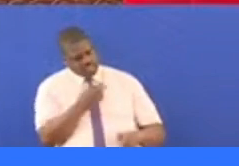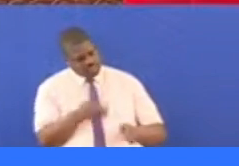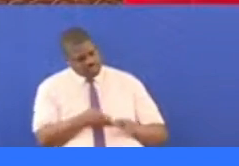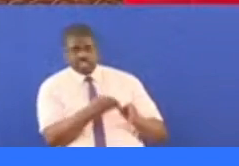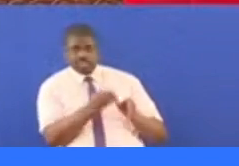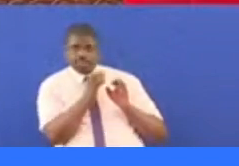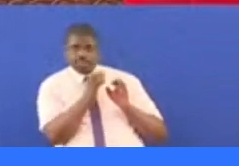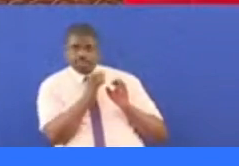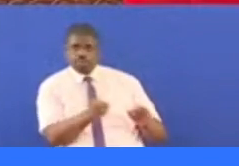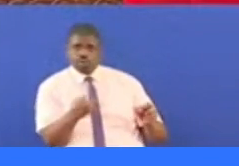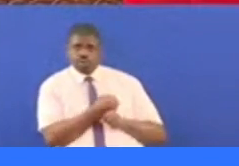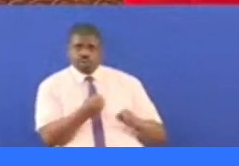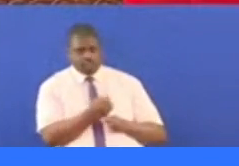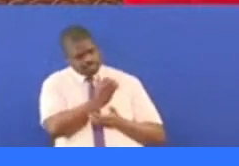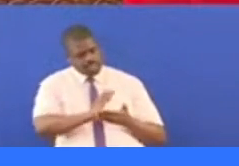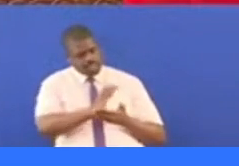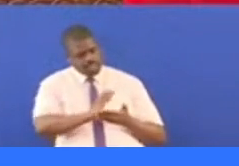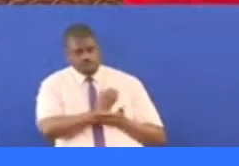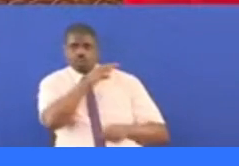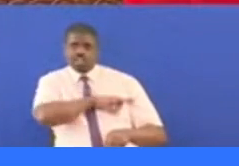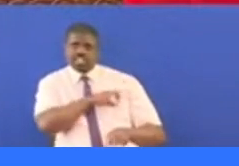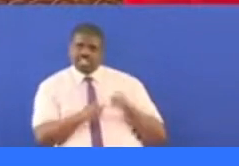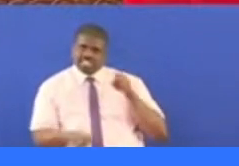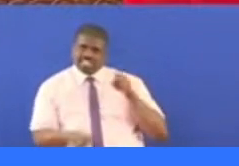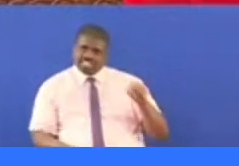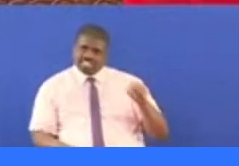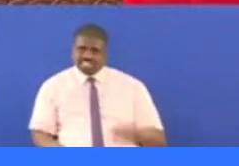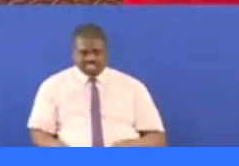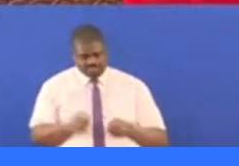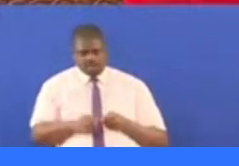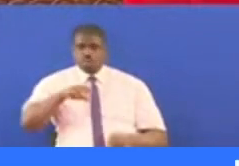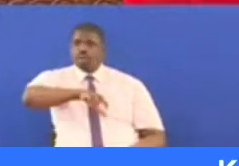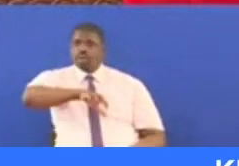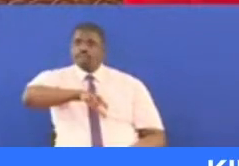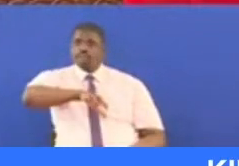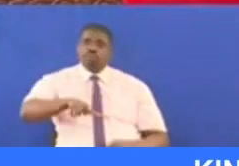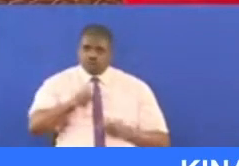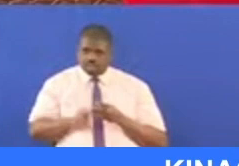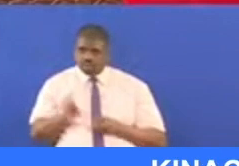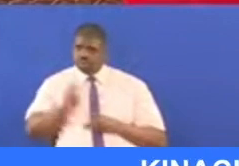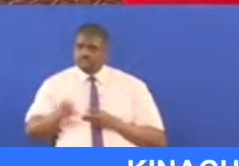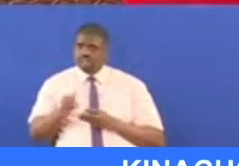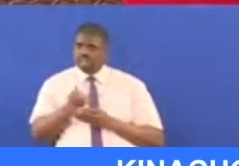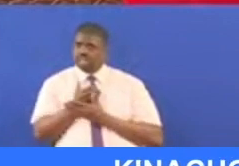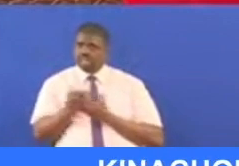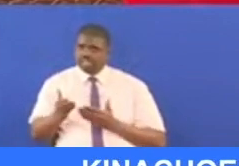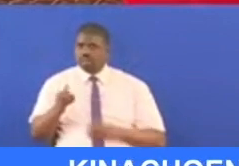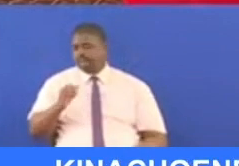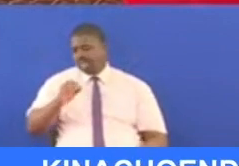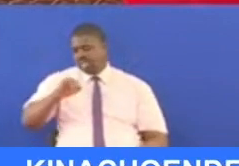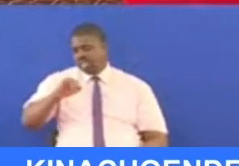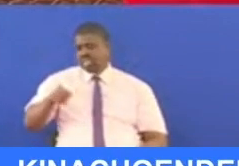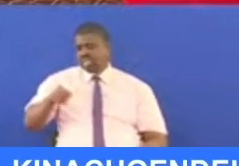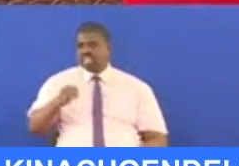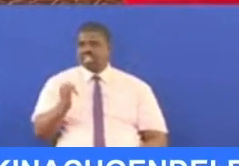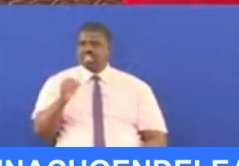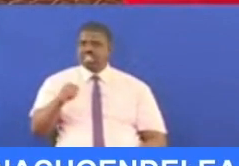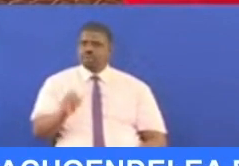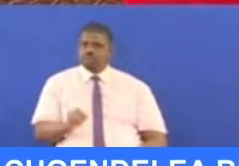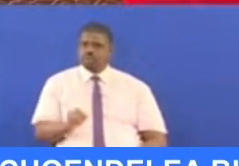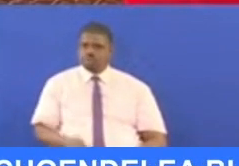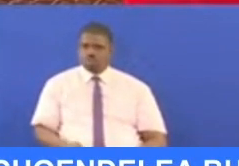mgawanyo wa ajira hizi, aidha kwa mikoa au kwa wilaya na hata kwa majimbo. Mheshimiwa Mwenyekiti,